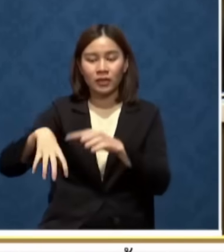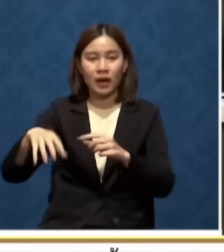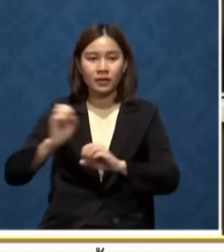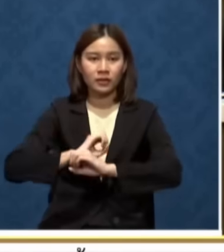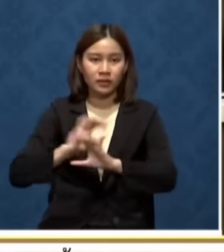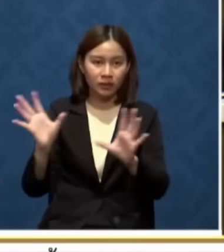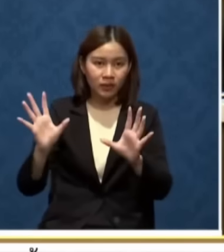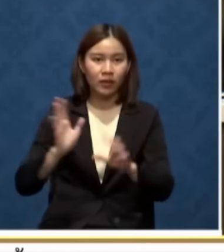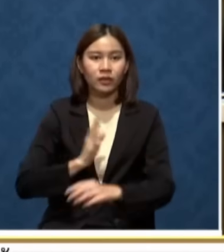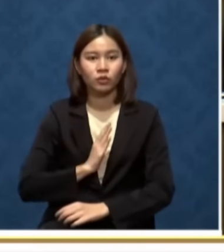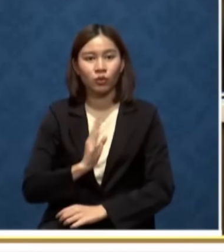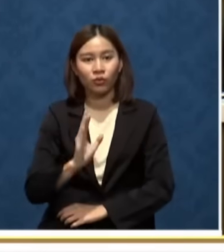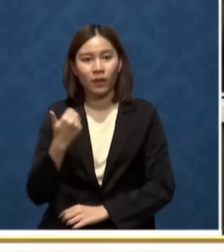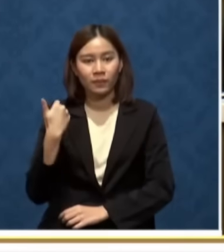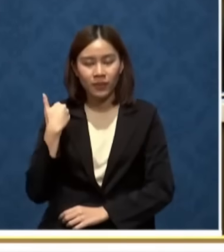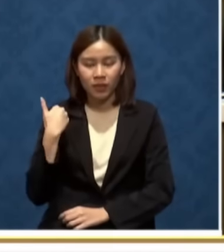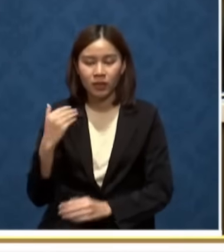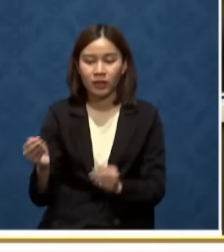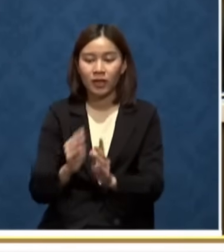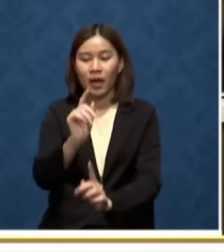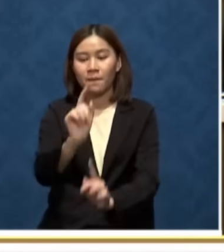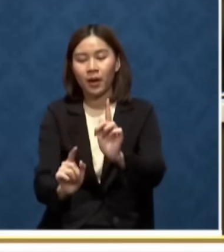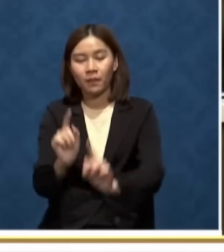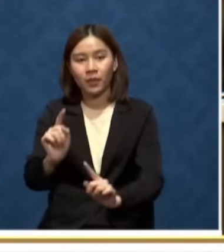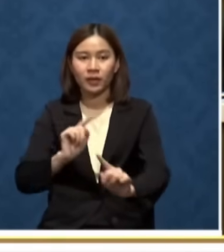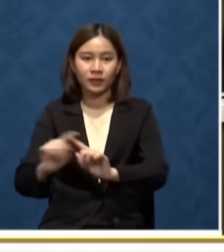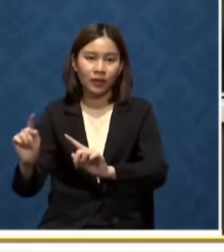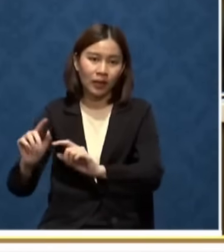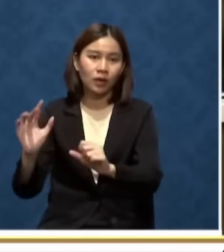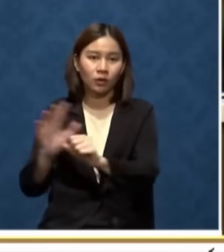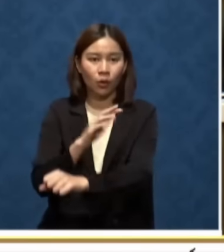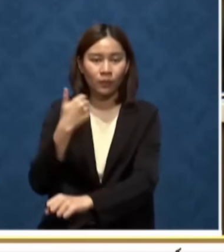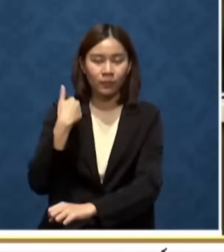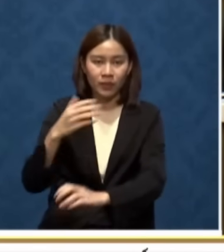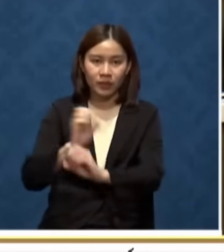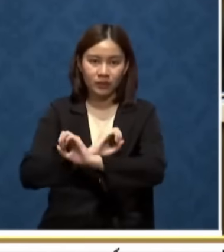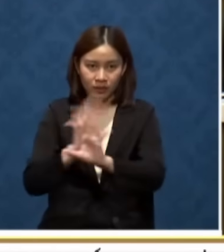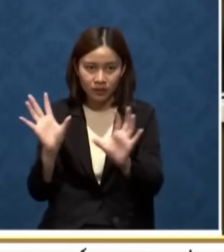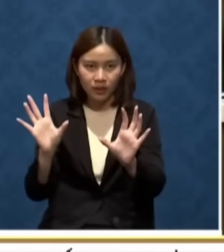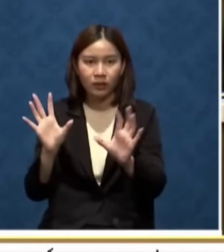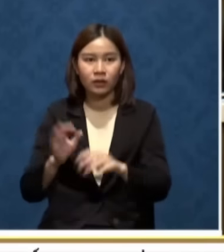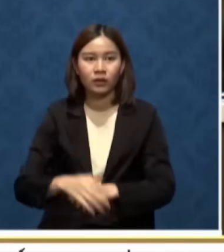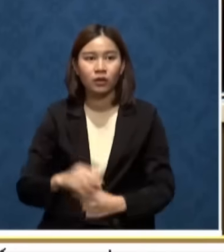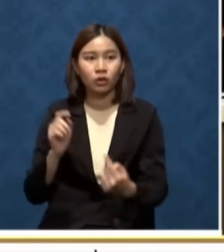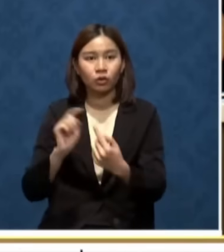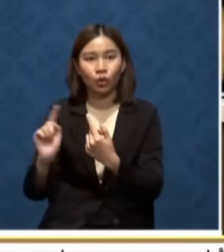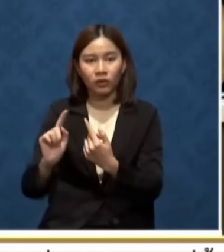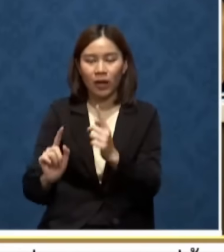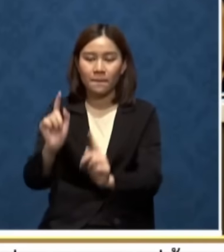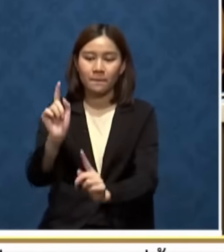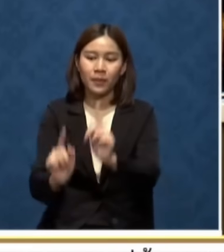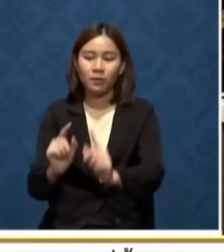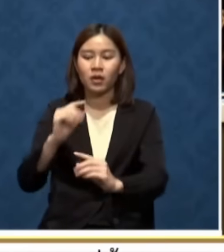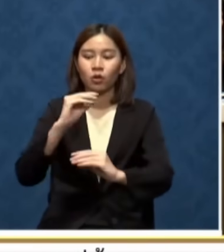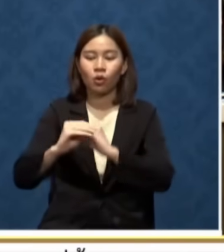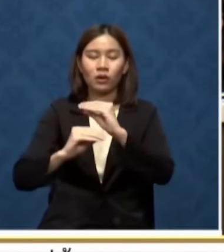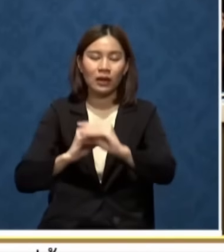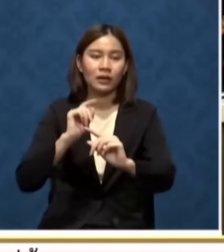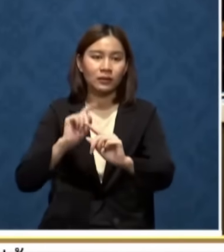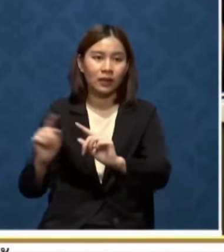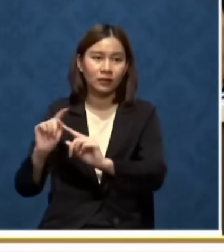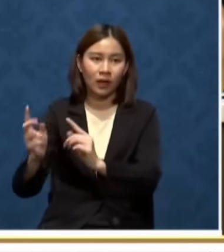นะคะและมีตัวชี้วัดที่มีประสิทธิภาพชัดเจนมากขึ้นในการวัดผลโครงการที่